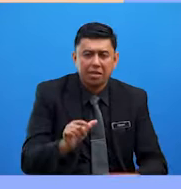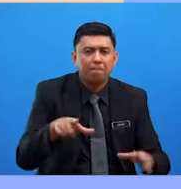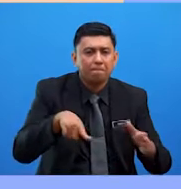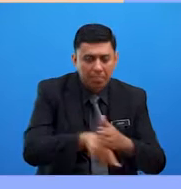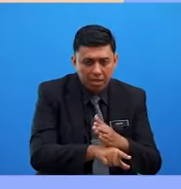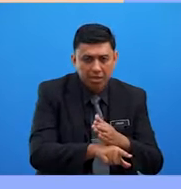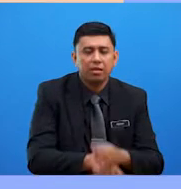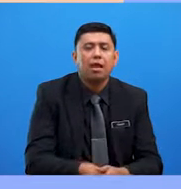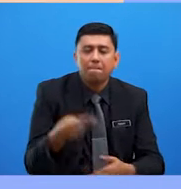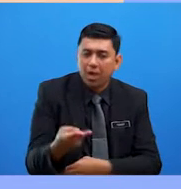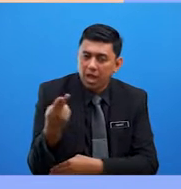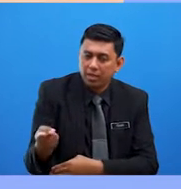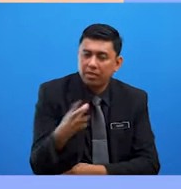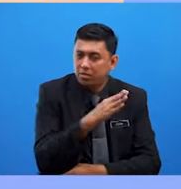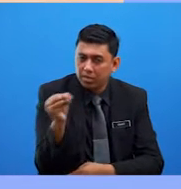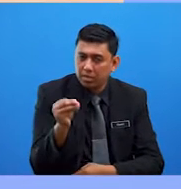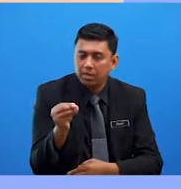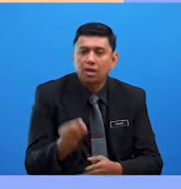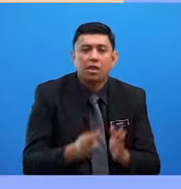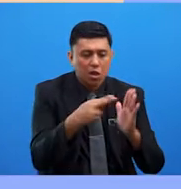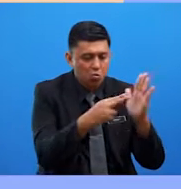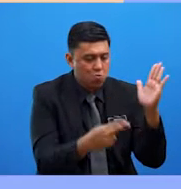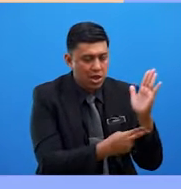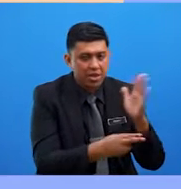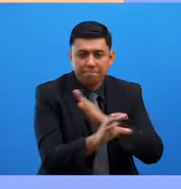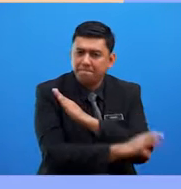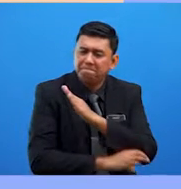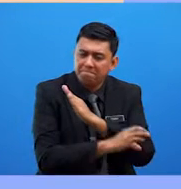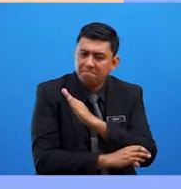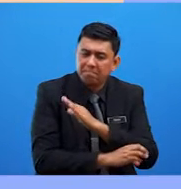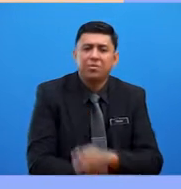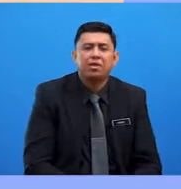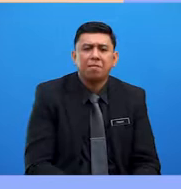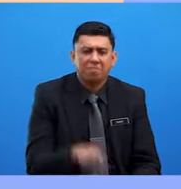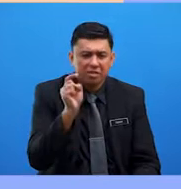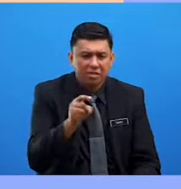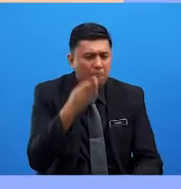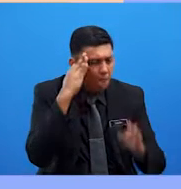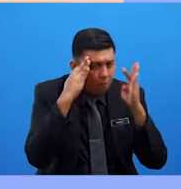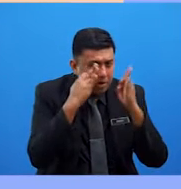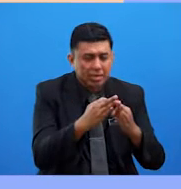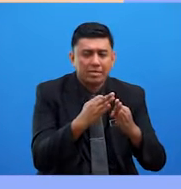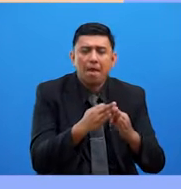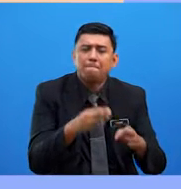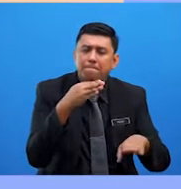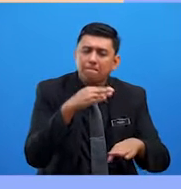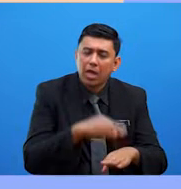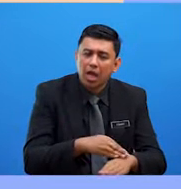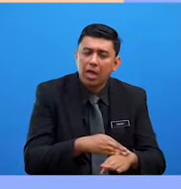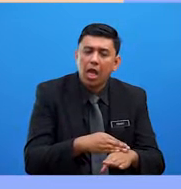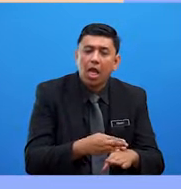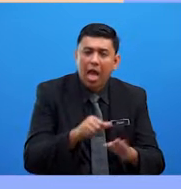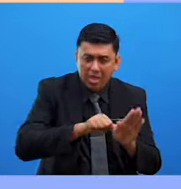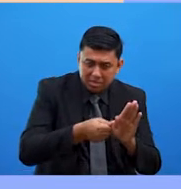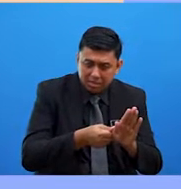yang melibatkan kos bahan dan perundangan negara perlu diberi perhatian oleh perniagaan agar